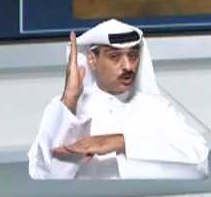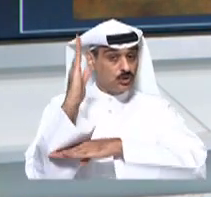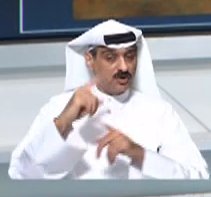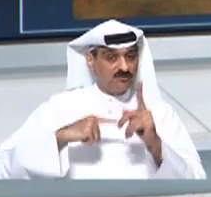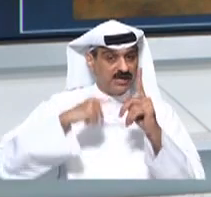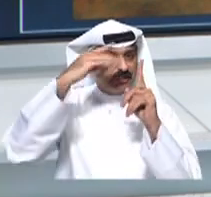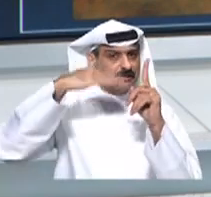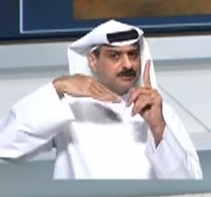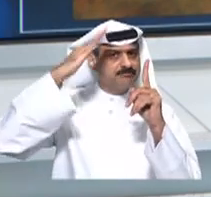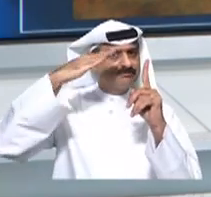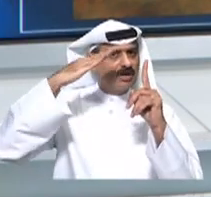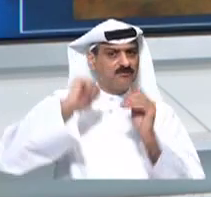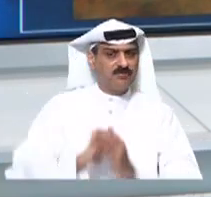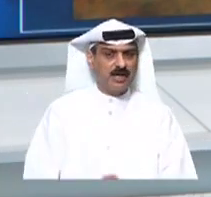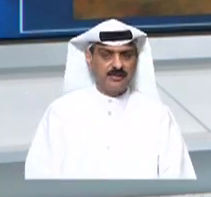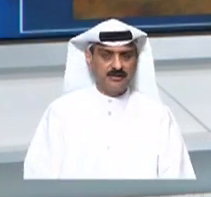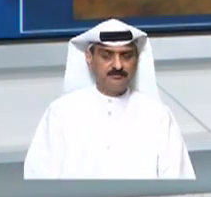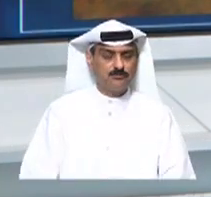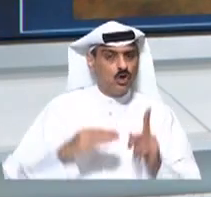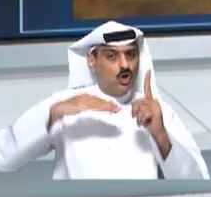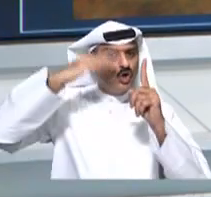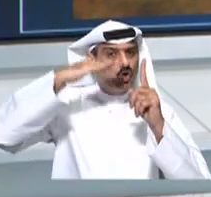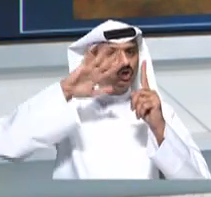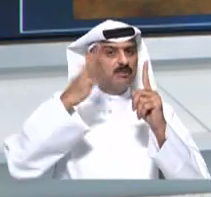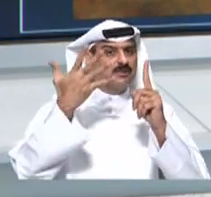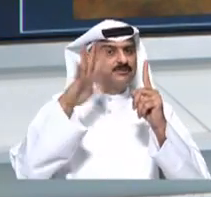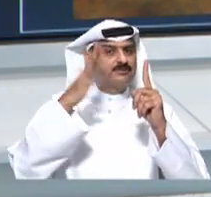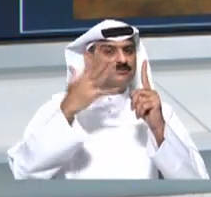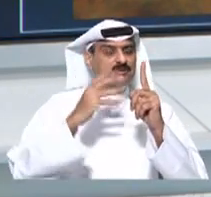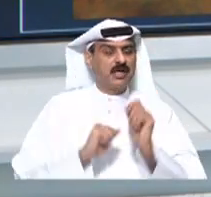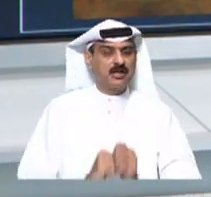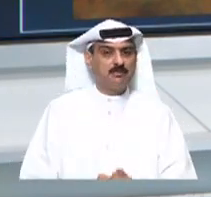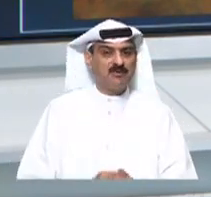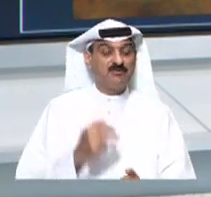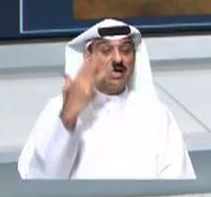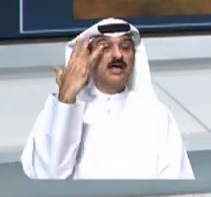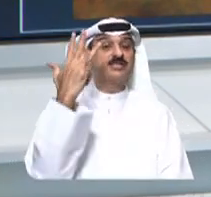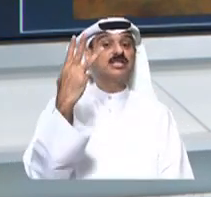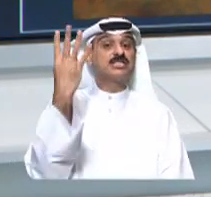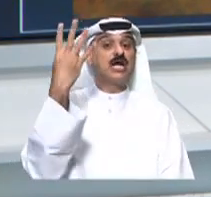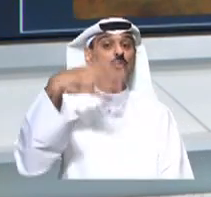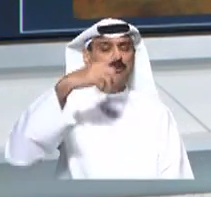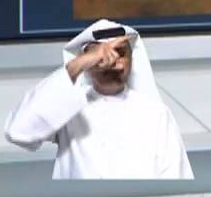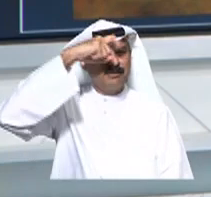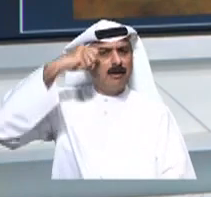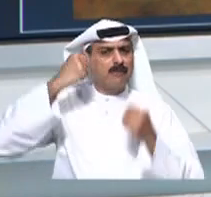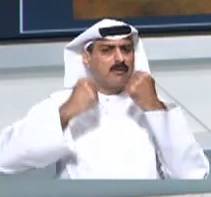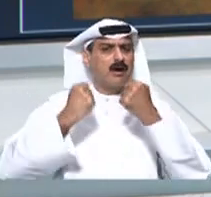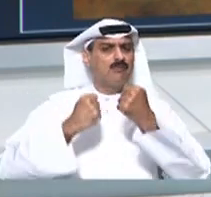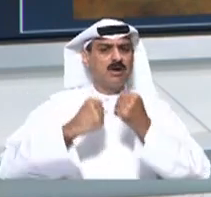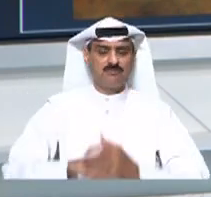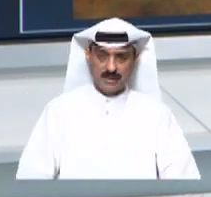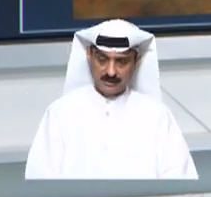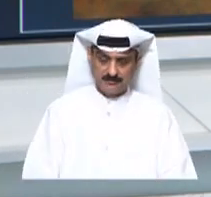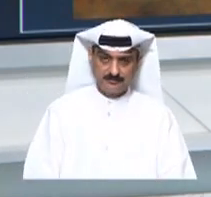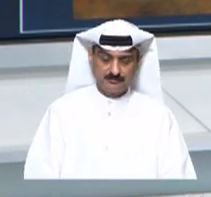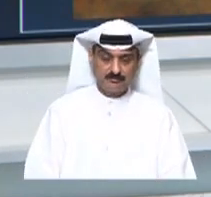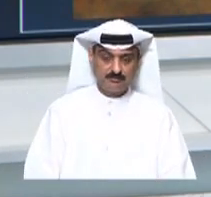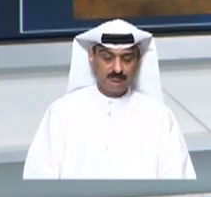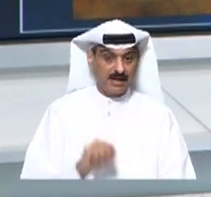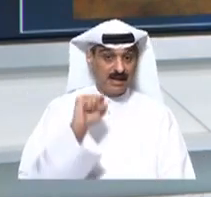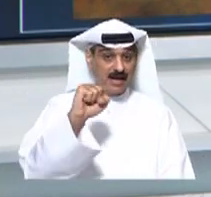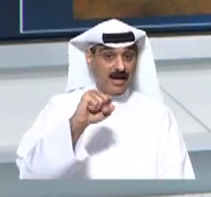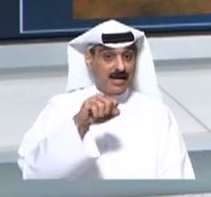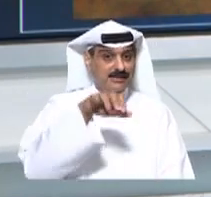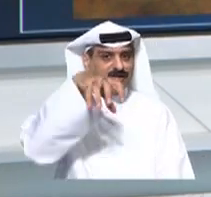العظمى المتوقعة في نهار يوم الغد قد تتجاوز أو قد تصل 49 درجة مئوية، خاصة في المناطق